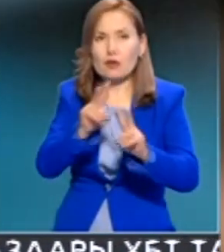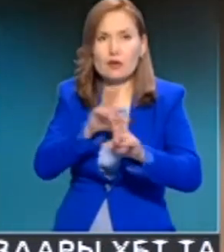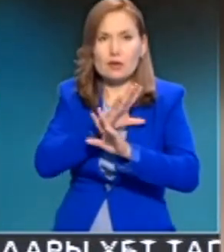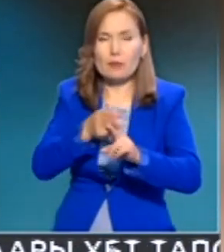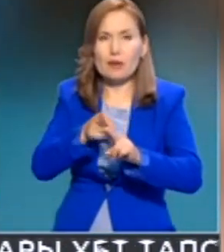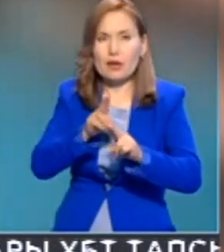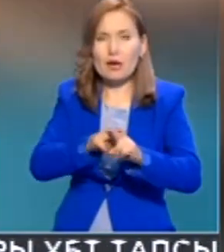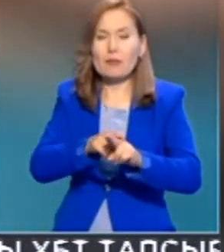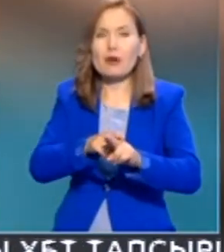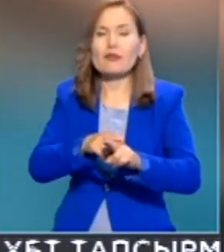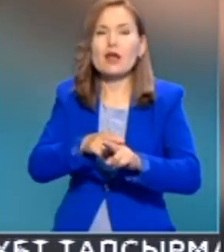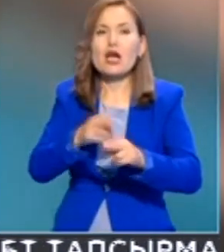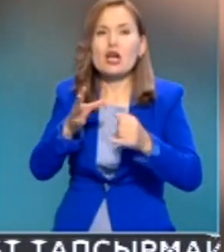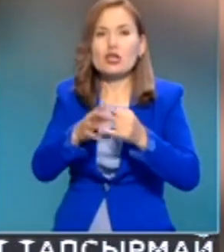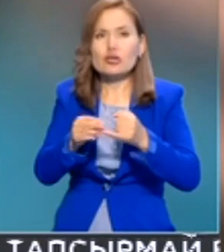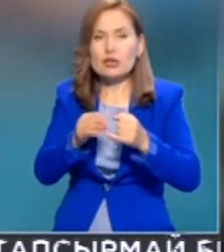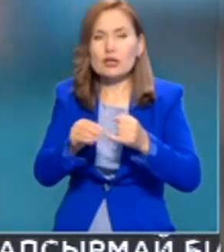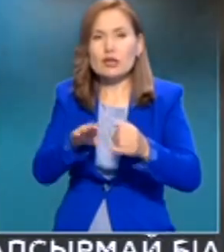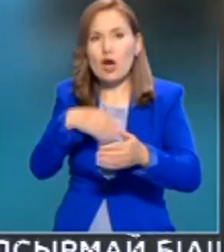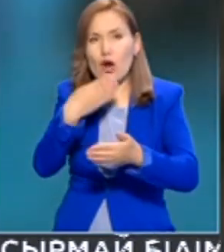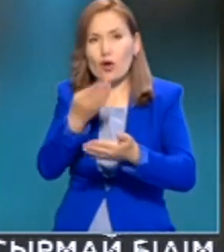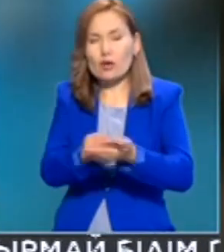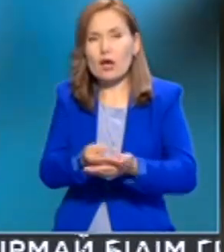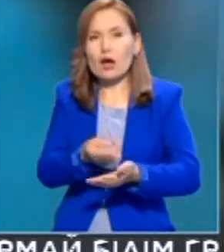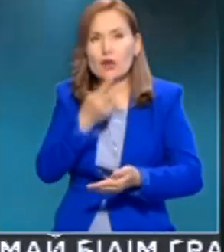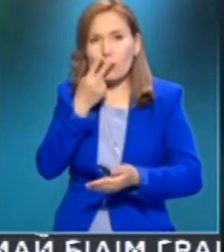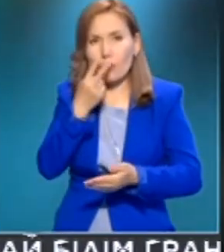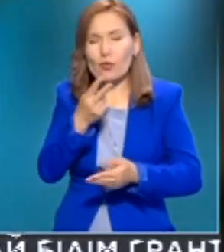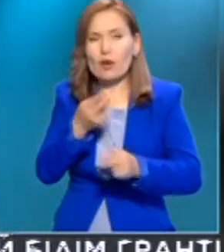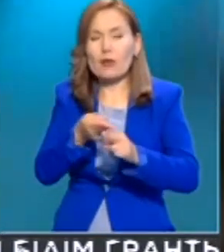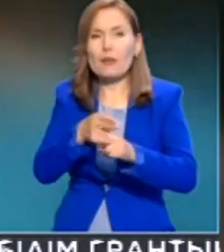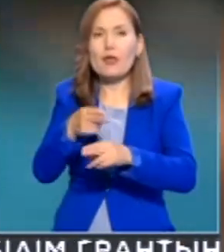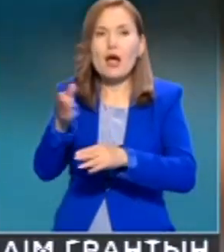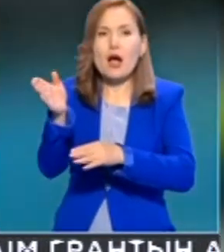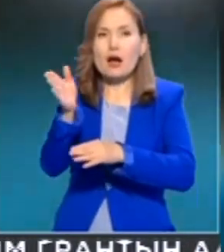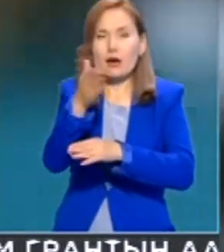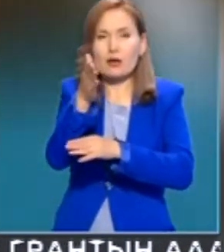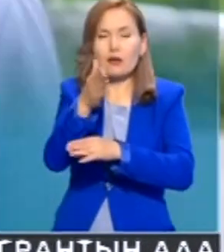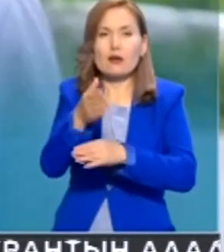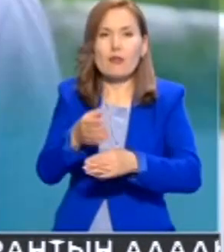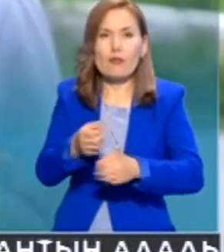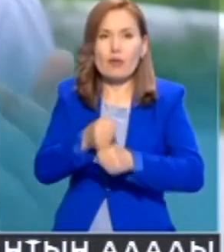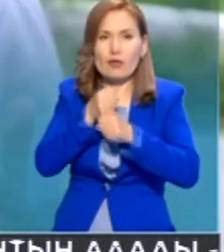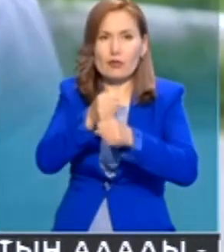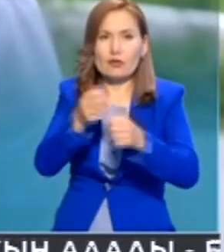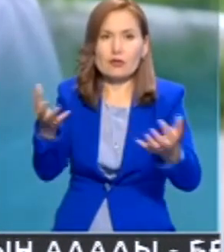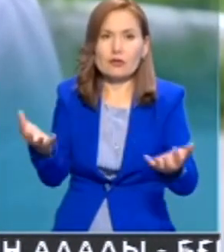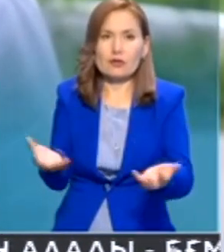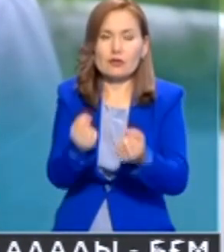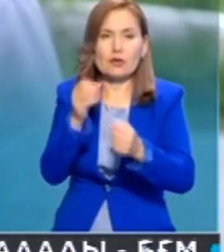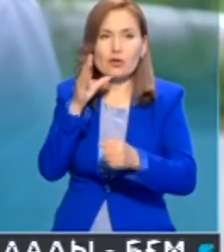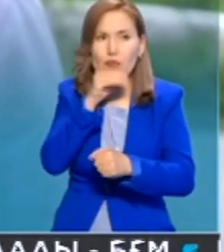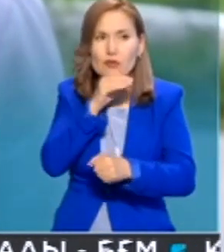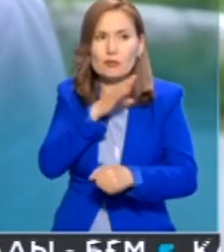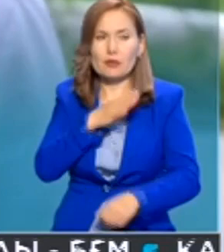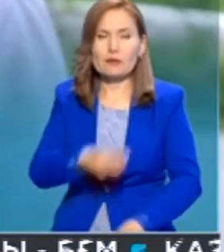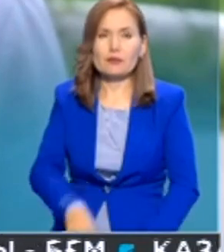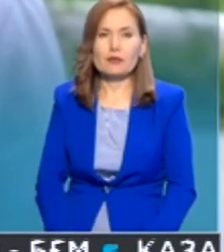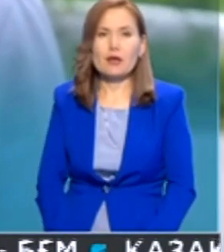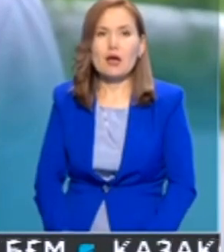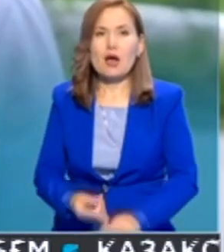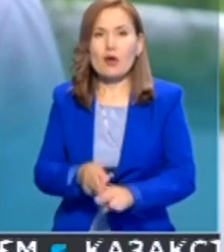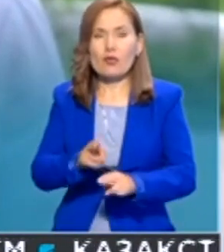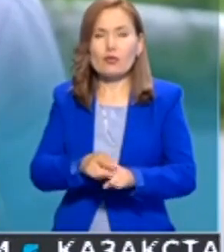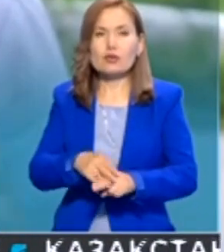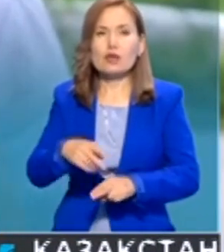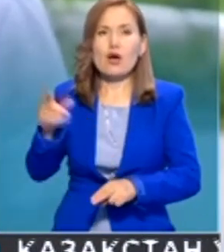Бірақ жерде жатқан көк туды көрген Әбілхайыр бойдағы үрейін жеңіп үйіндінің астына кіріп кетті. Бір жігіт барды, бірінші тартты, аламады